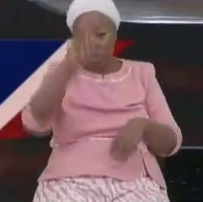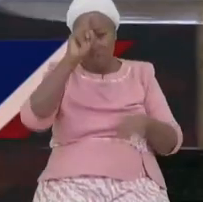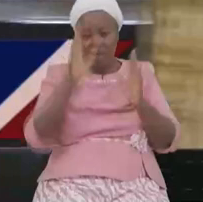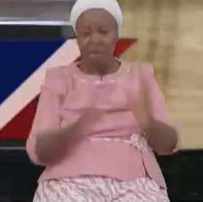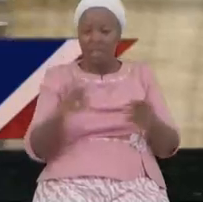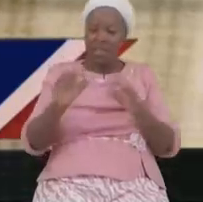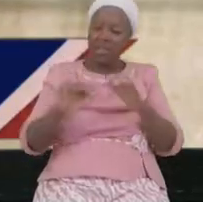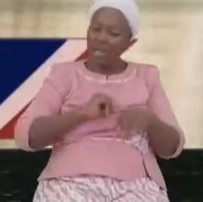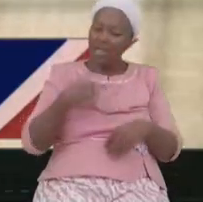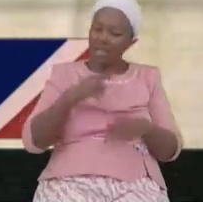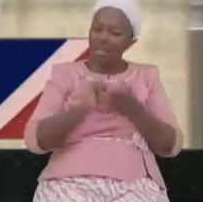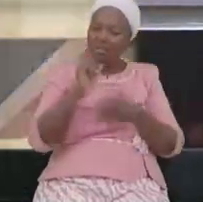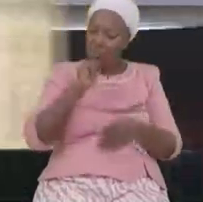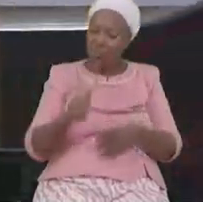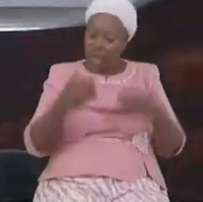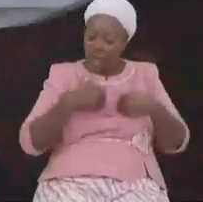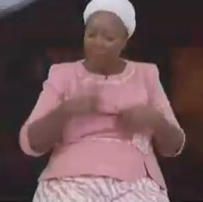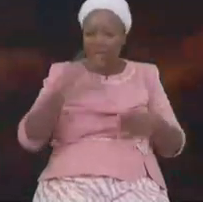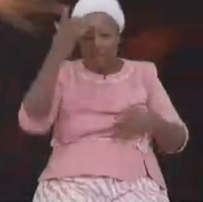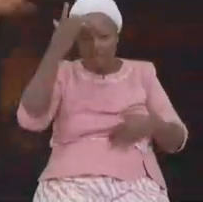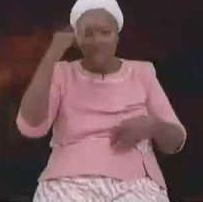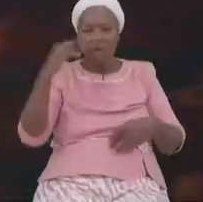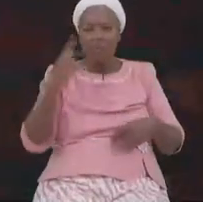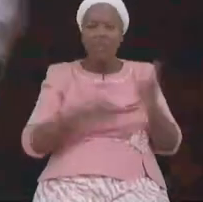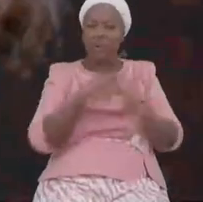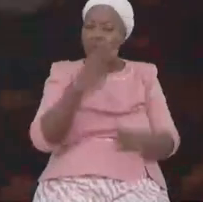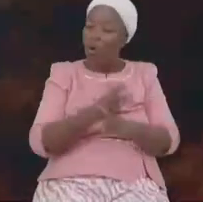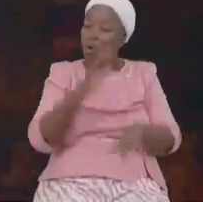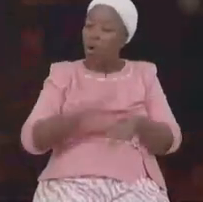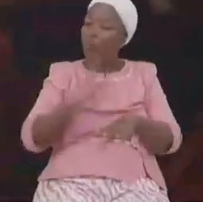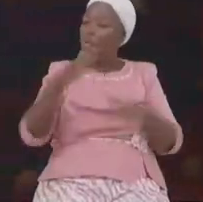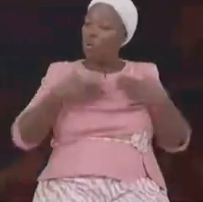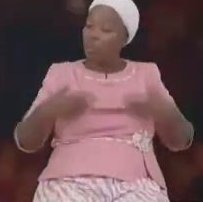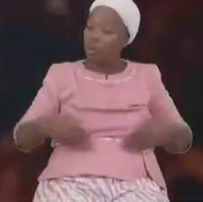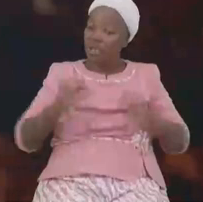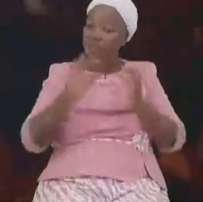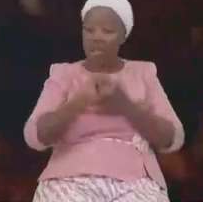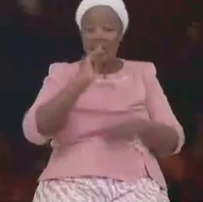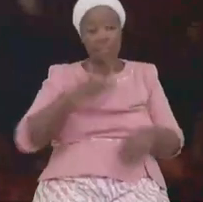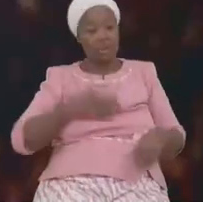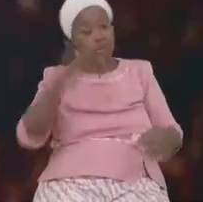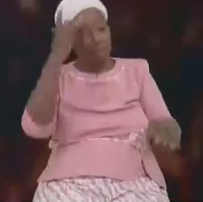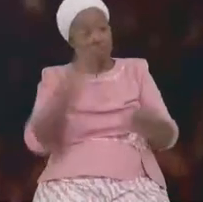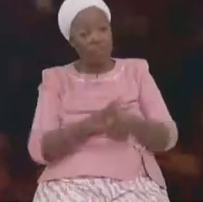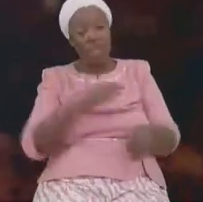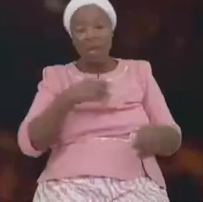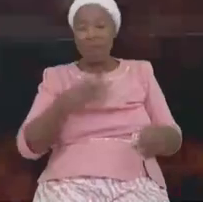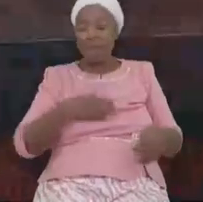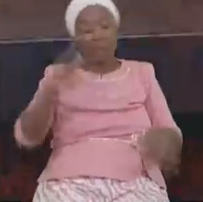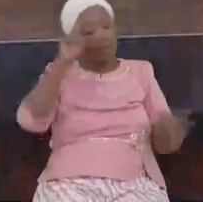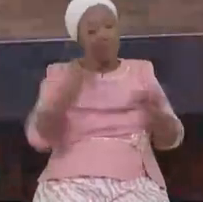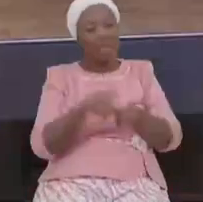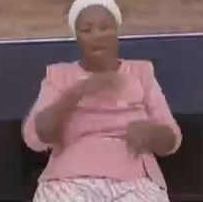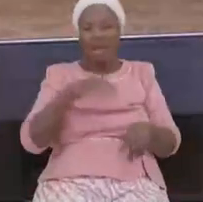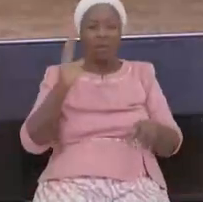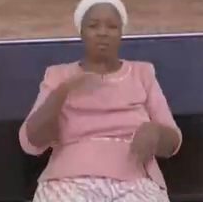vous n'aurez pas les maladies du monde sur vous? Oui, ça c'est ma promesse, ça c'est mon alliance. Et je ne